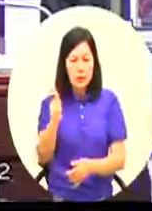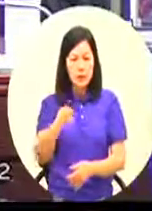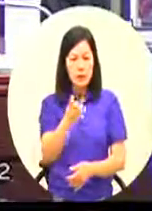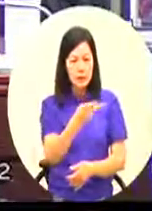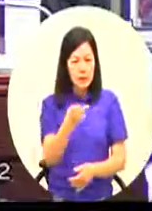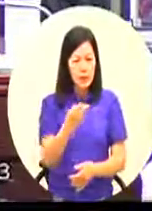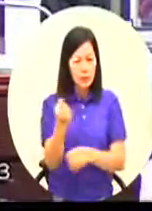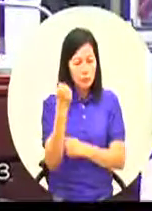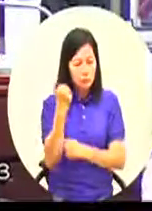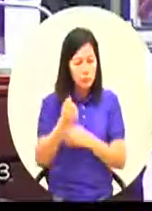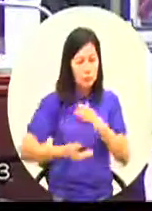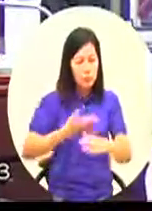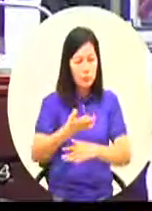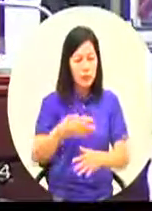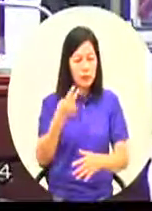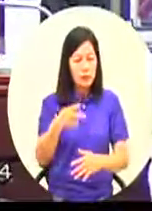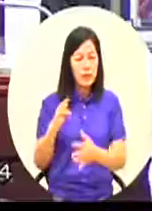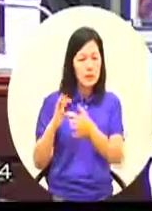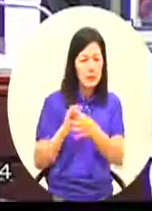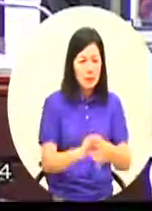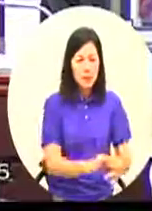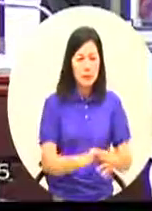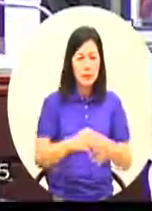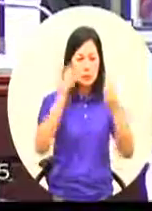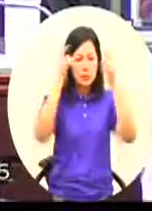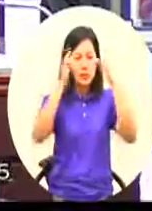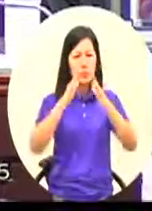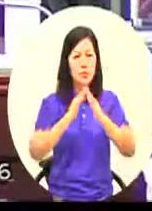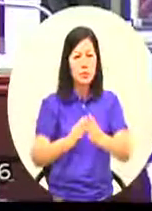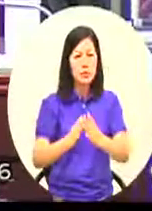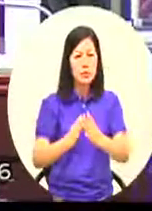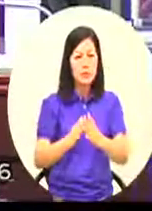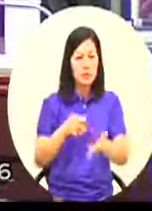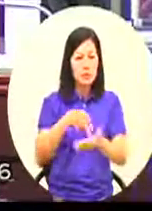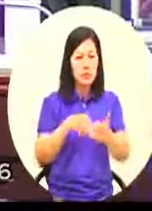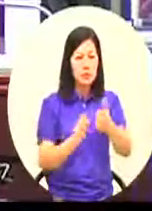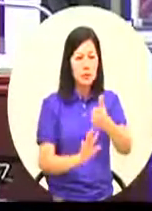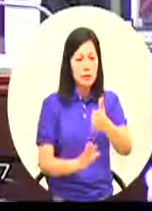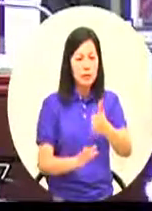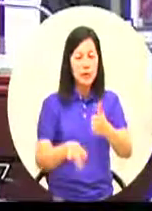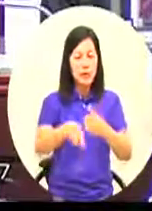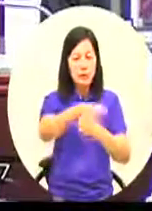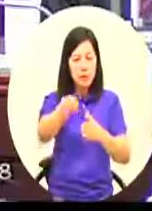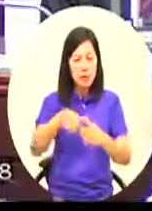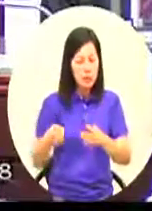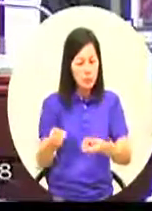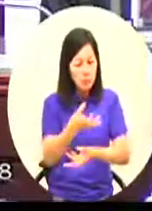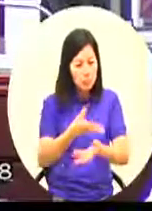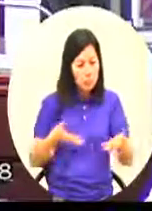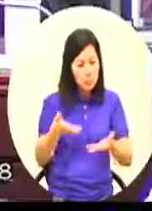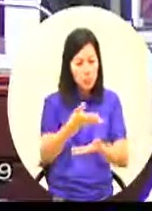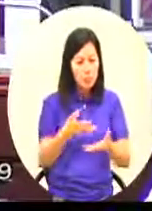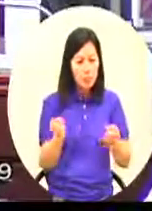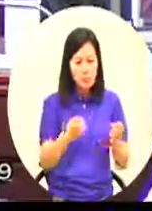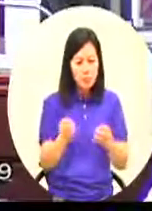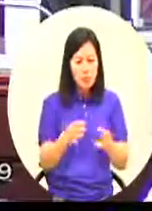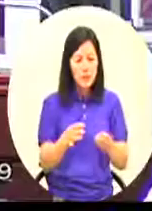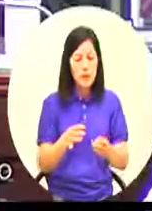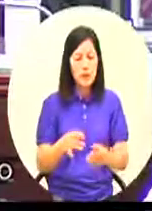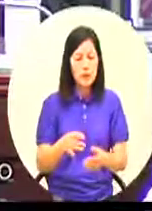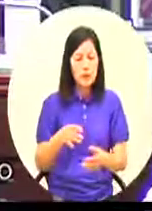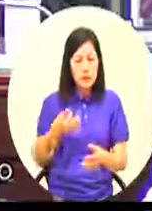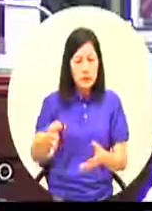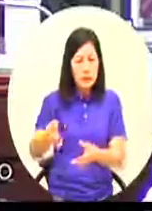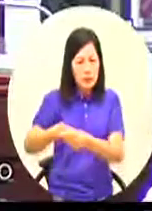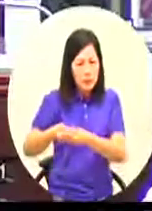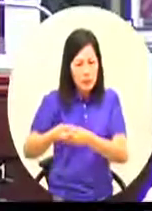啊，同时也不断地跟高雄市级的立法委员沟通，能够争取更多的一个经